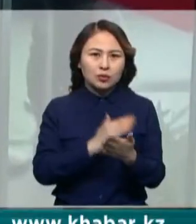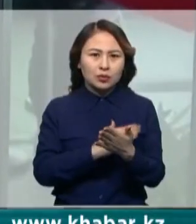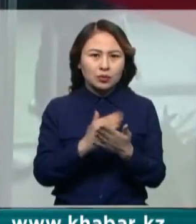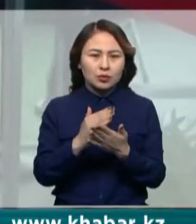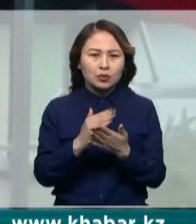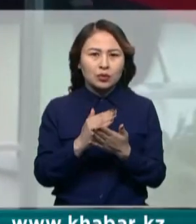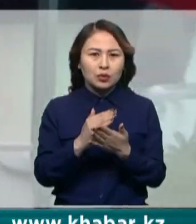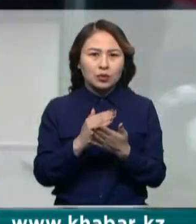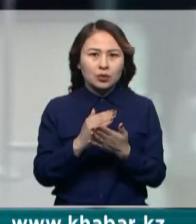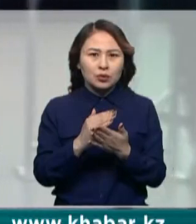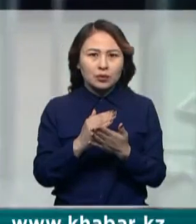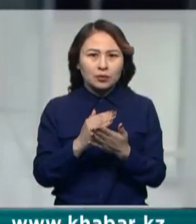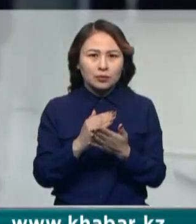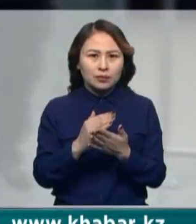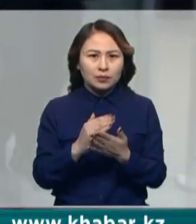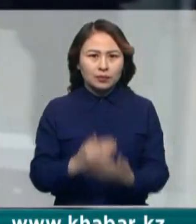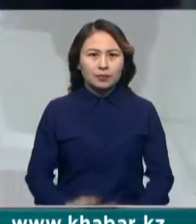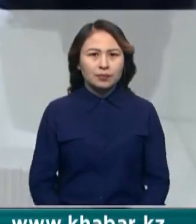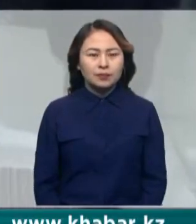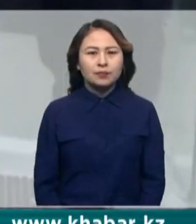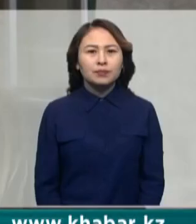бір қалыптан жоғары деңгейге өзгертті.